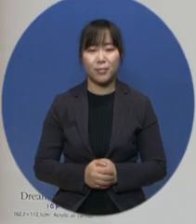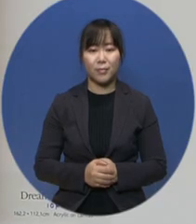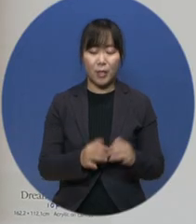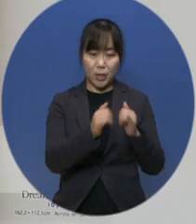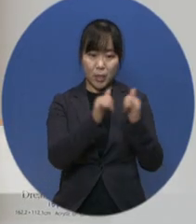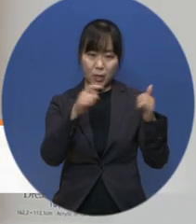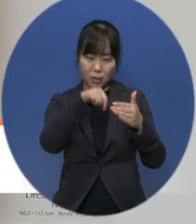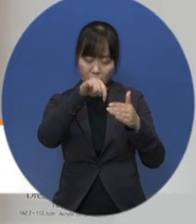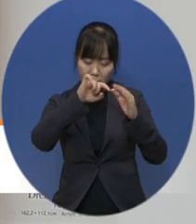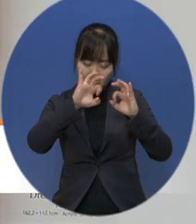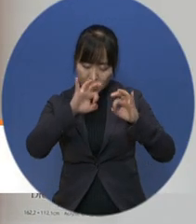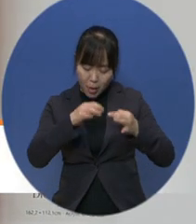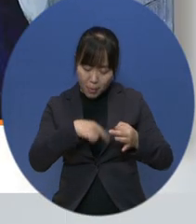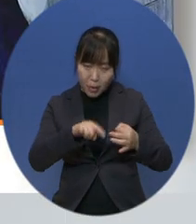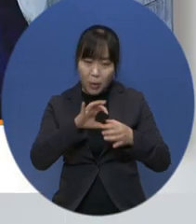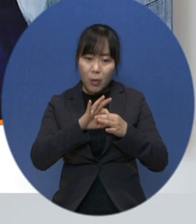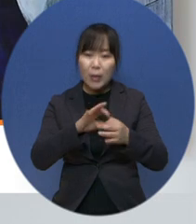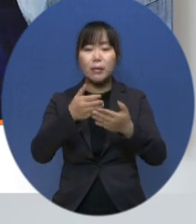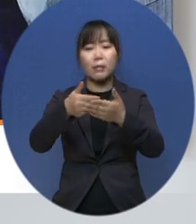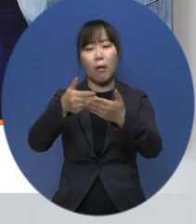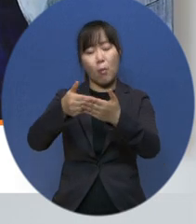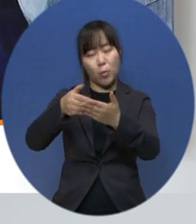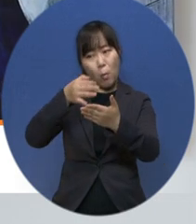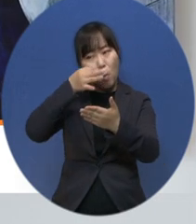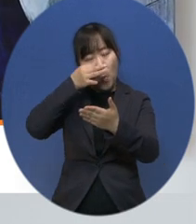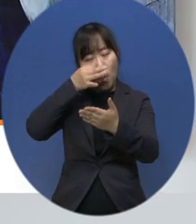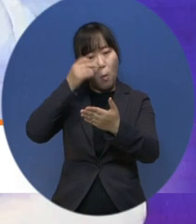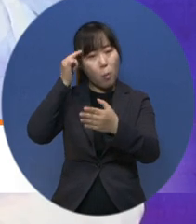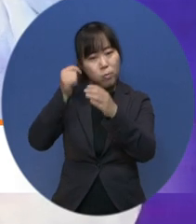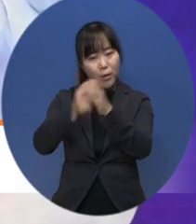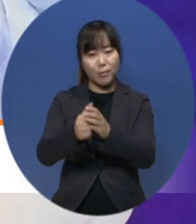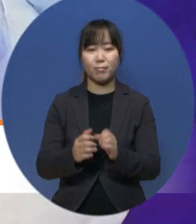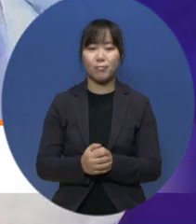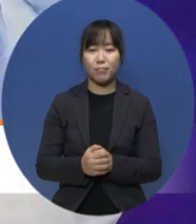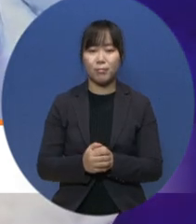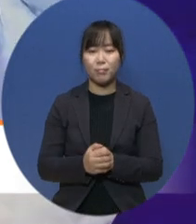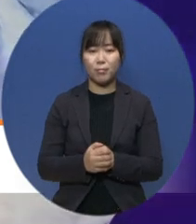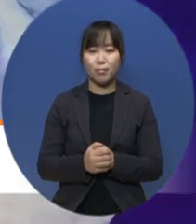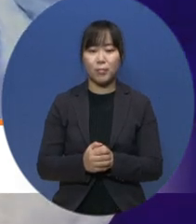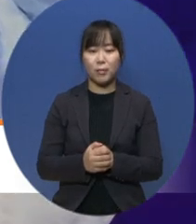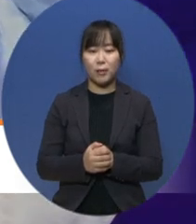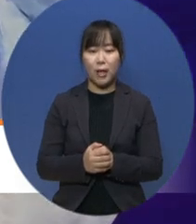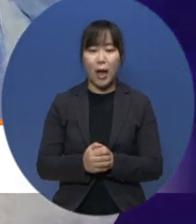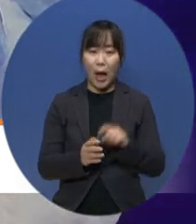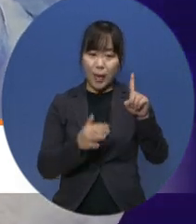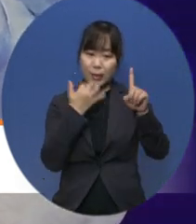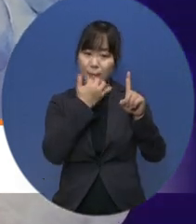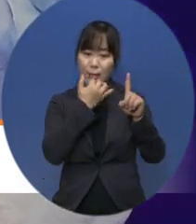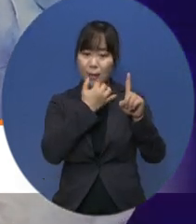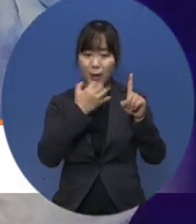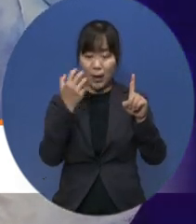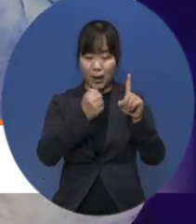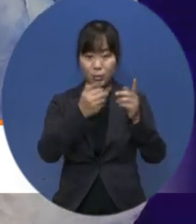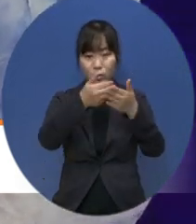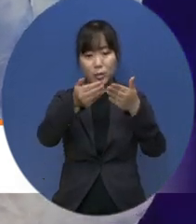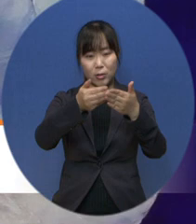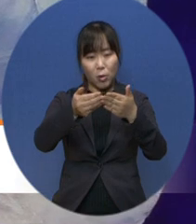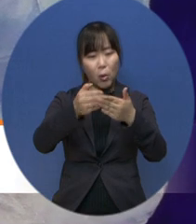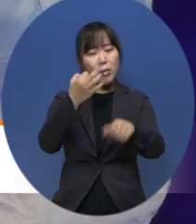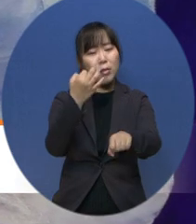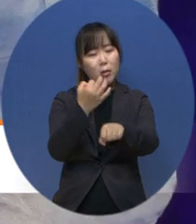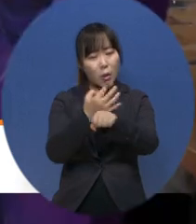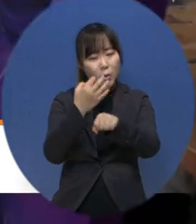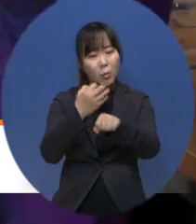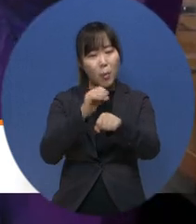인간의 내면을 담은 작품 세계도 신선합니다. 한 가지 색 계열로 다뤄진 작품들은